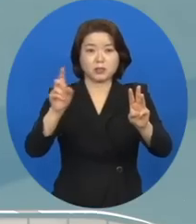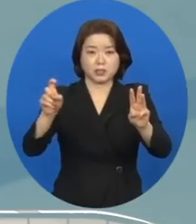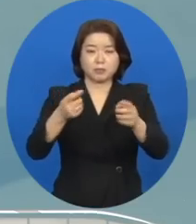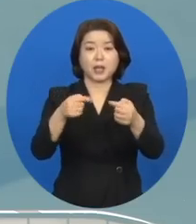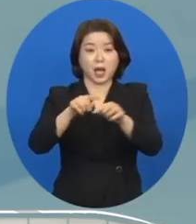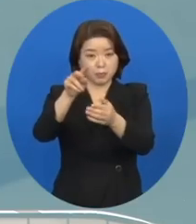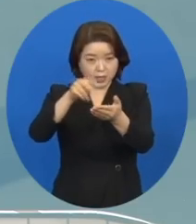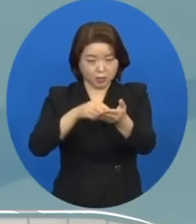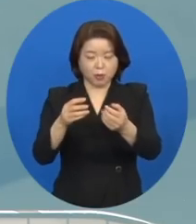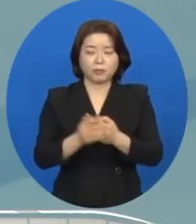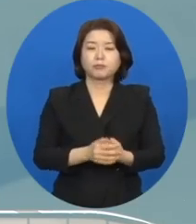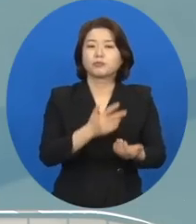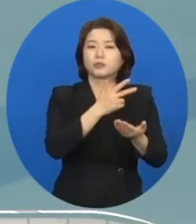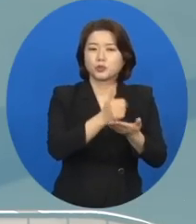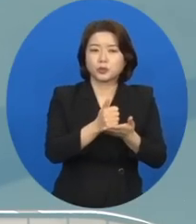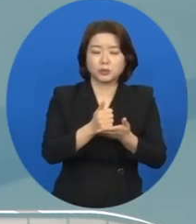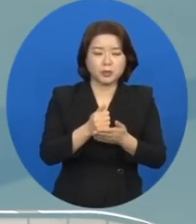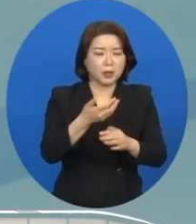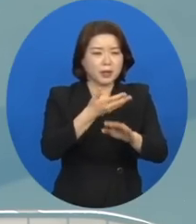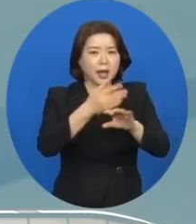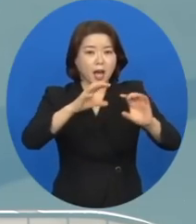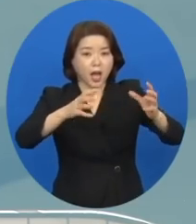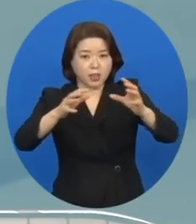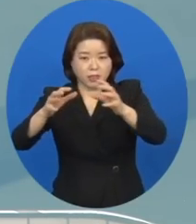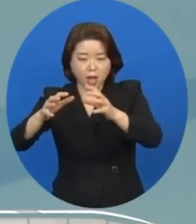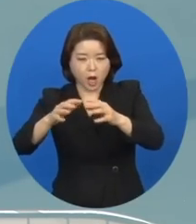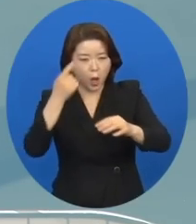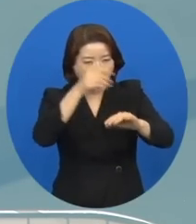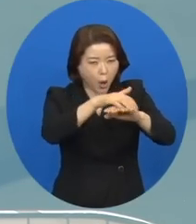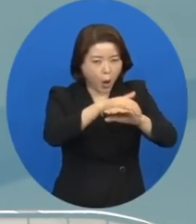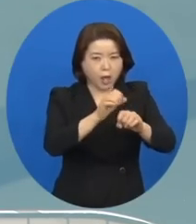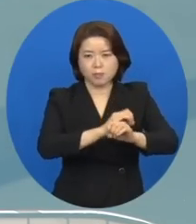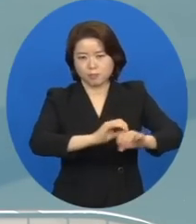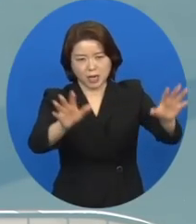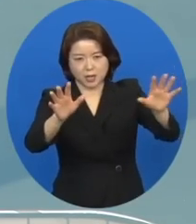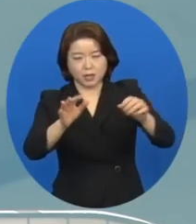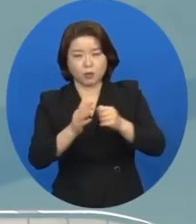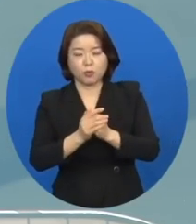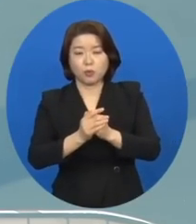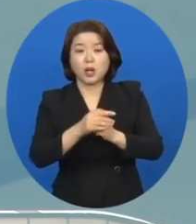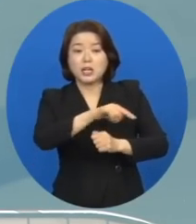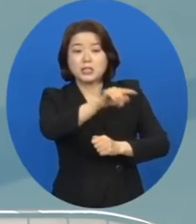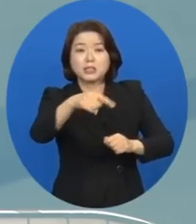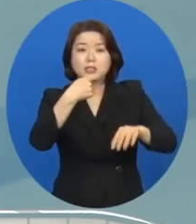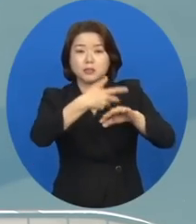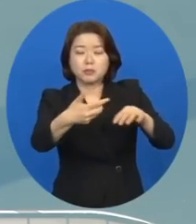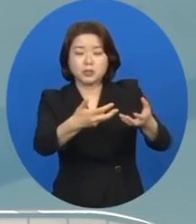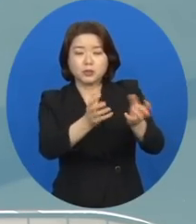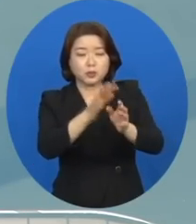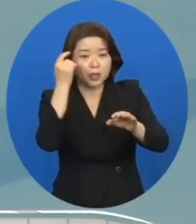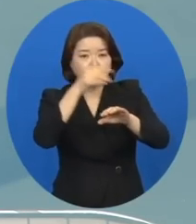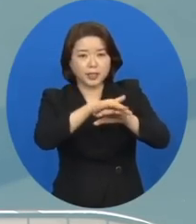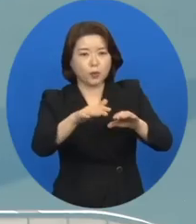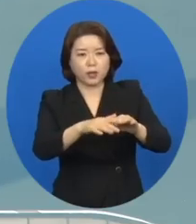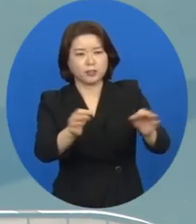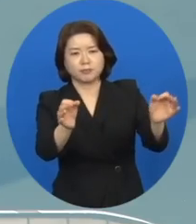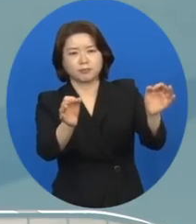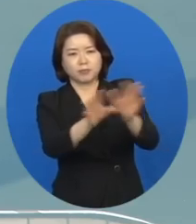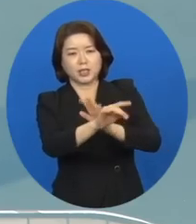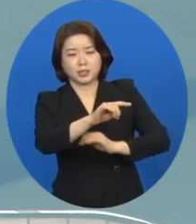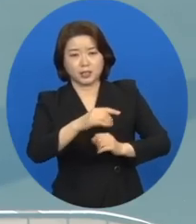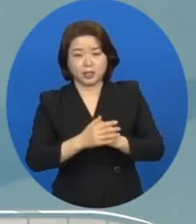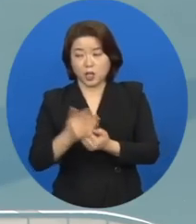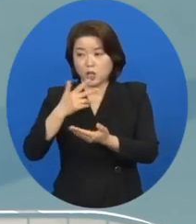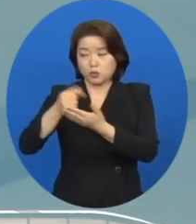시작. 주님은 뭇 나라의 도모를 흩으시고 뭇 민족의 계획을 무효로 돌리신다. 주님의 모략은